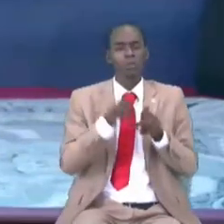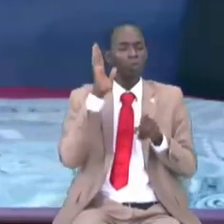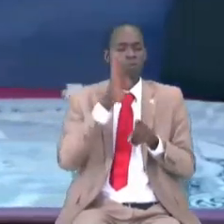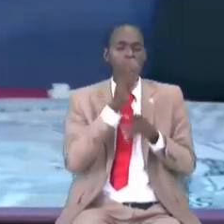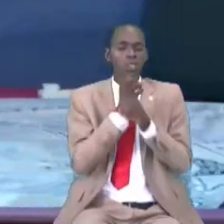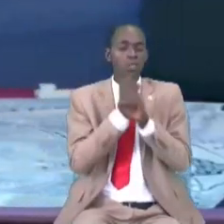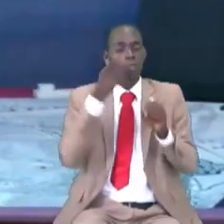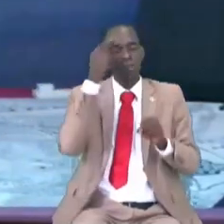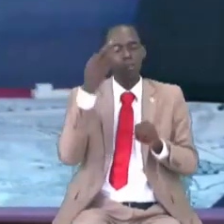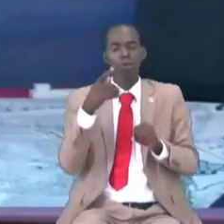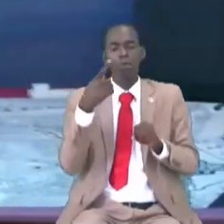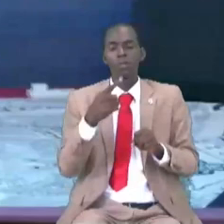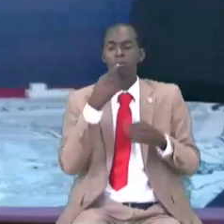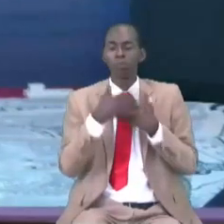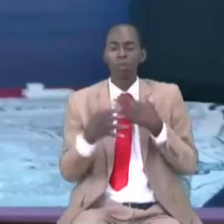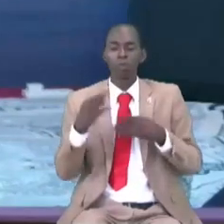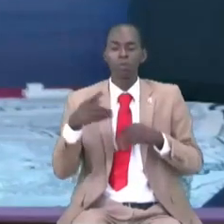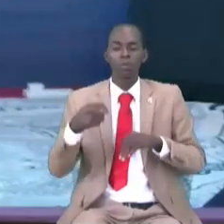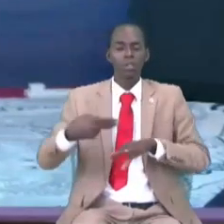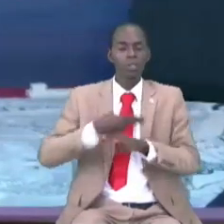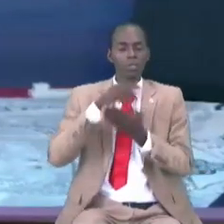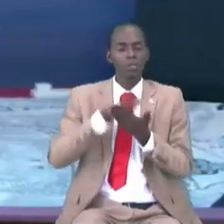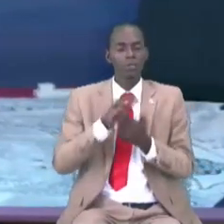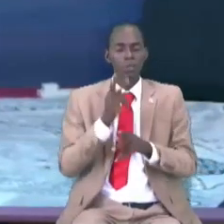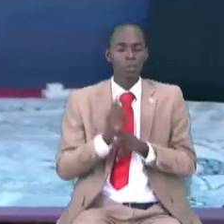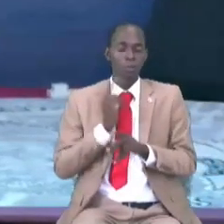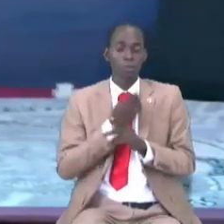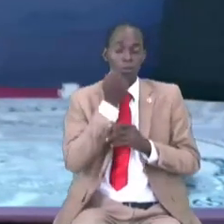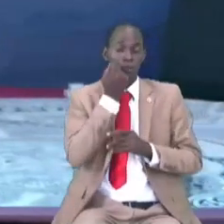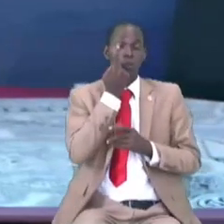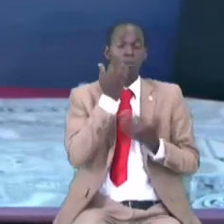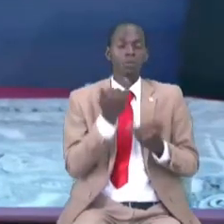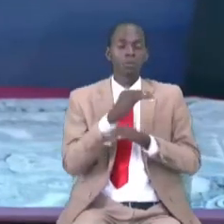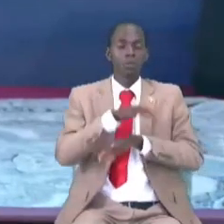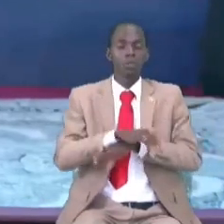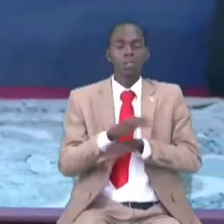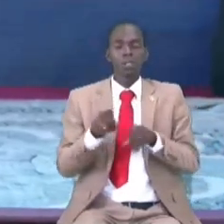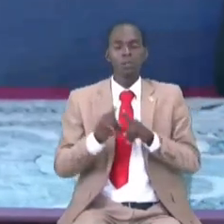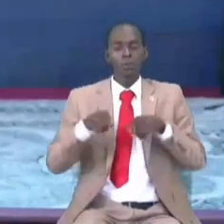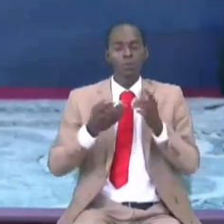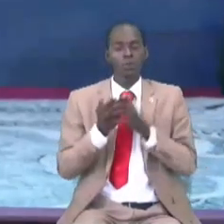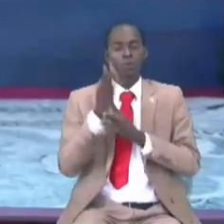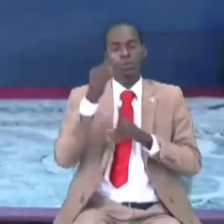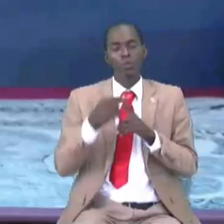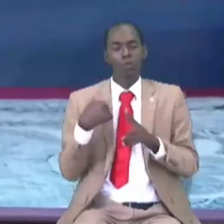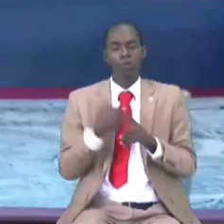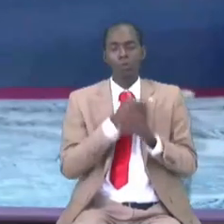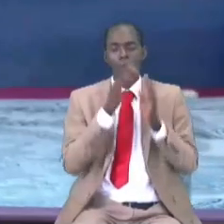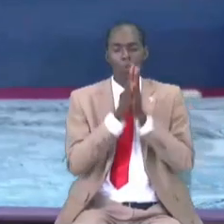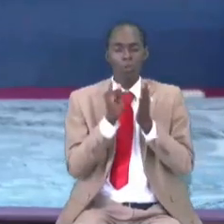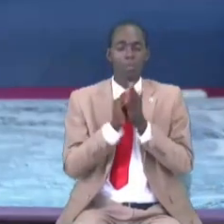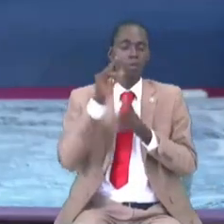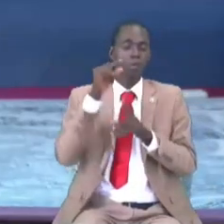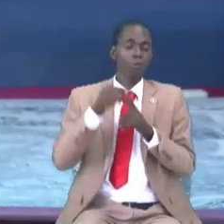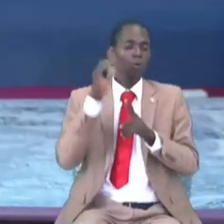ce soir, comme nous parcourons ta parole et nous prions que ta parole ait un effet